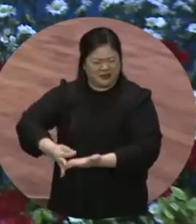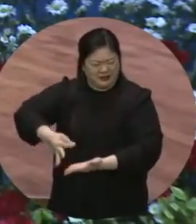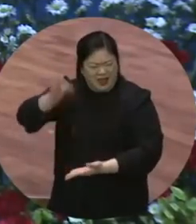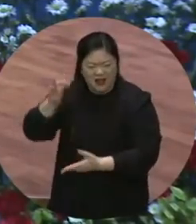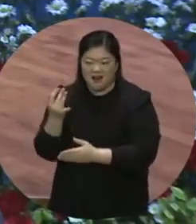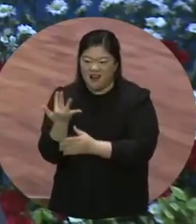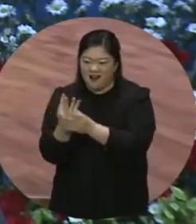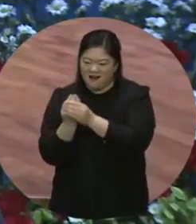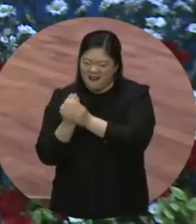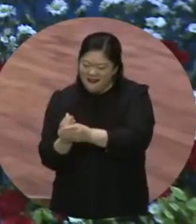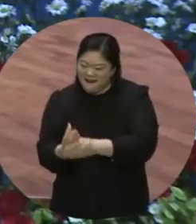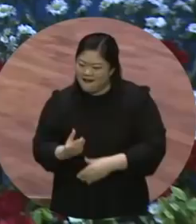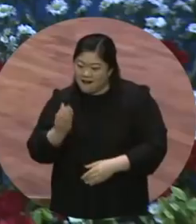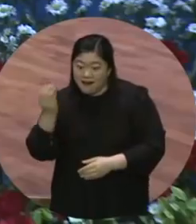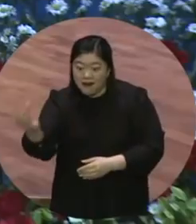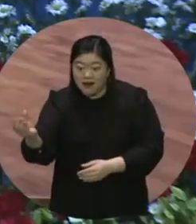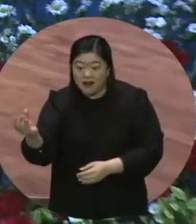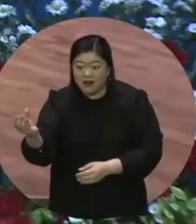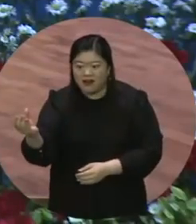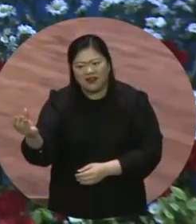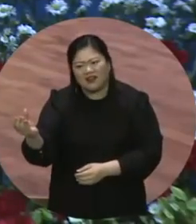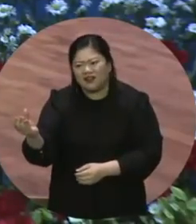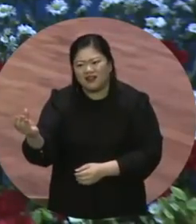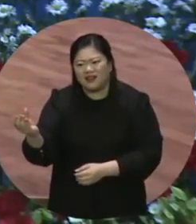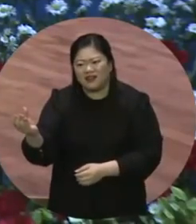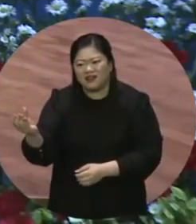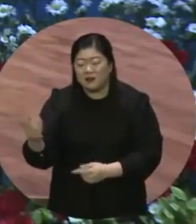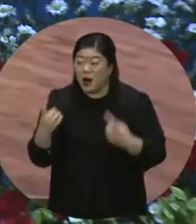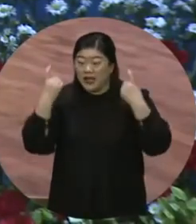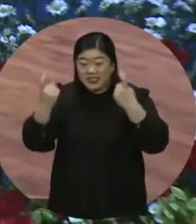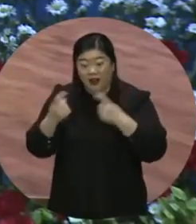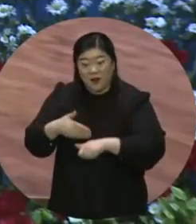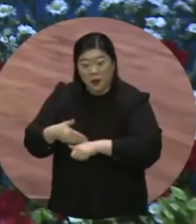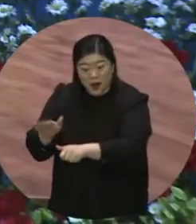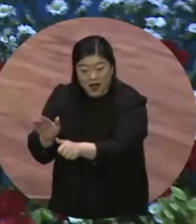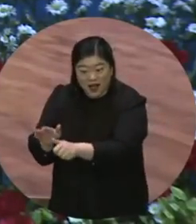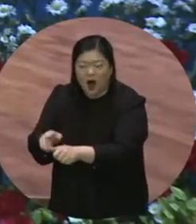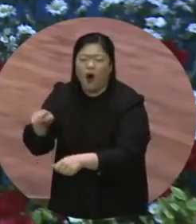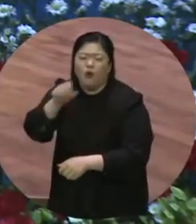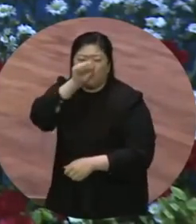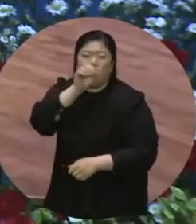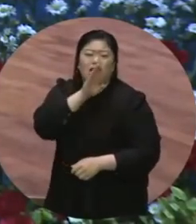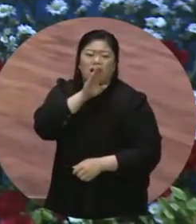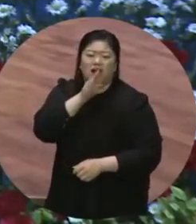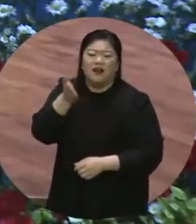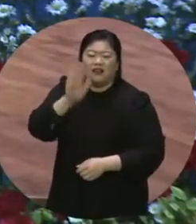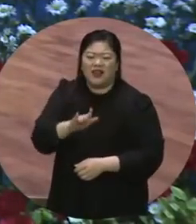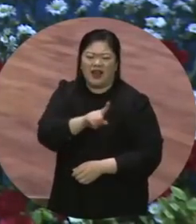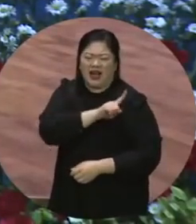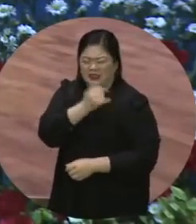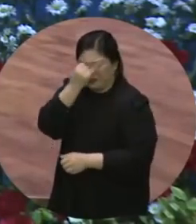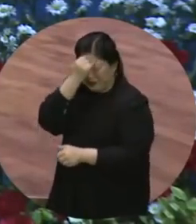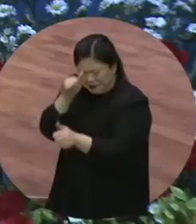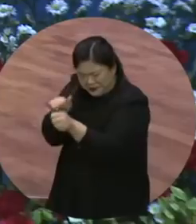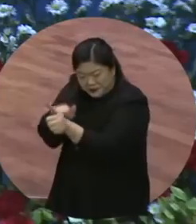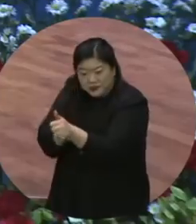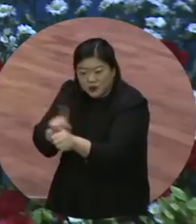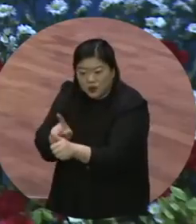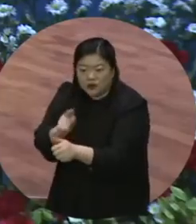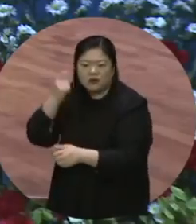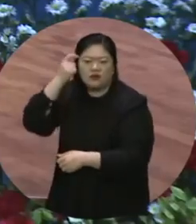드리고 그렇게 여행 보내주고 그것도 중요하지만 최고의 효도는 영혼